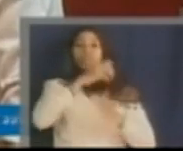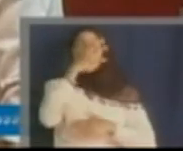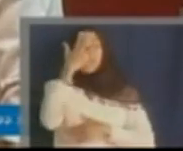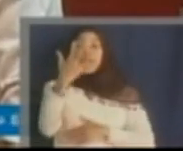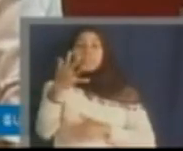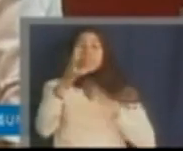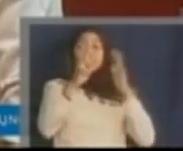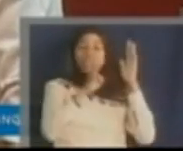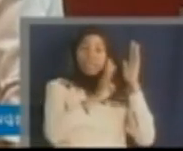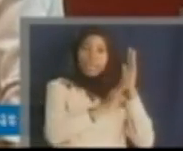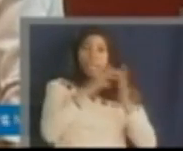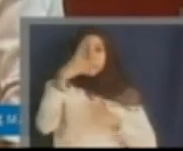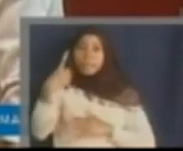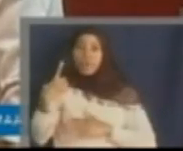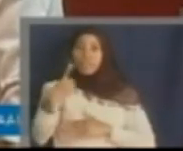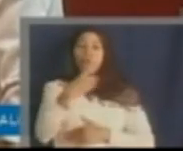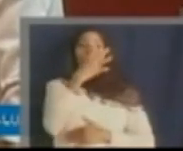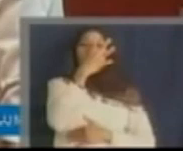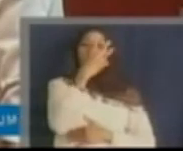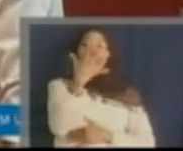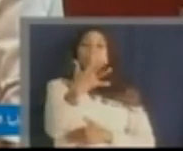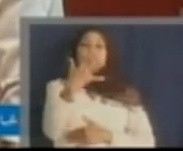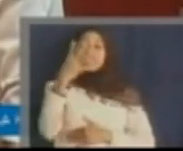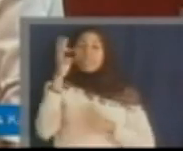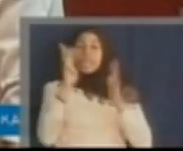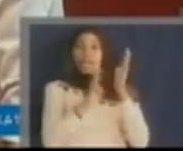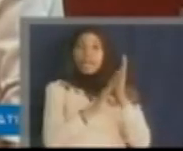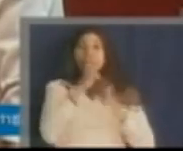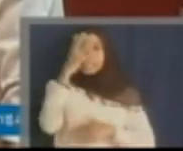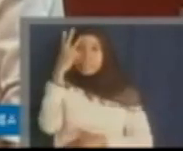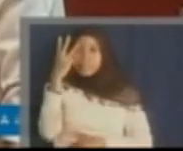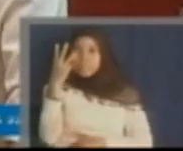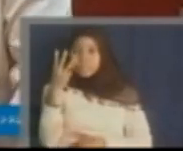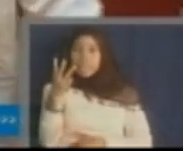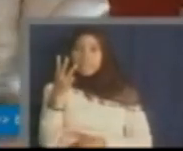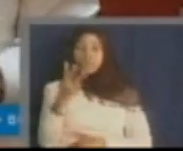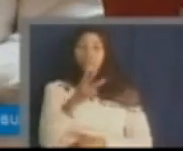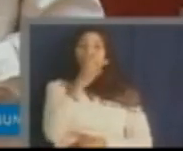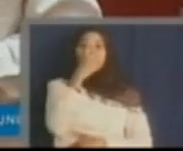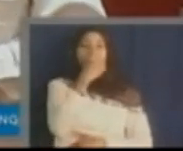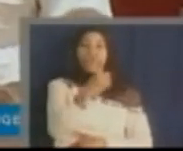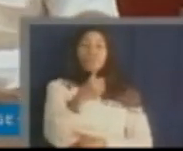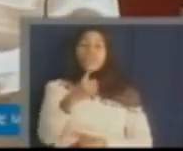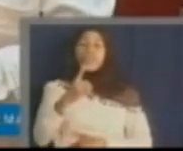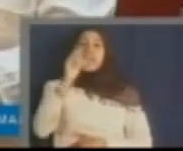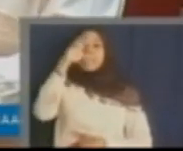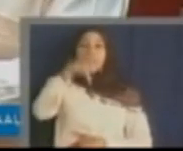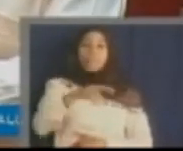58.3 na kanuni ya 59.1 ya kanuni za bunge maalum za mwaka